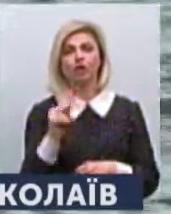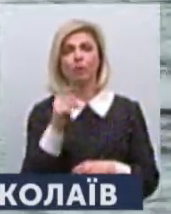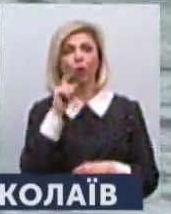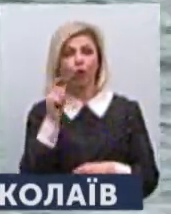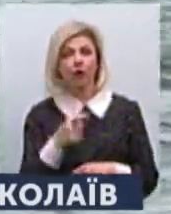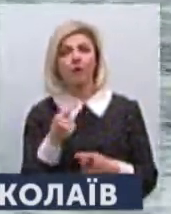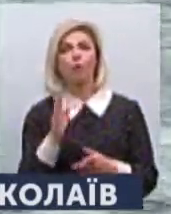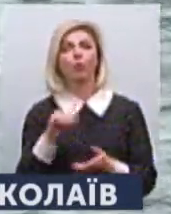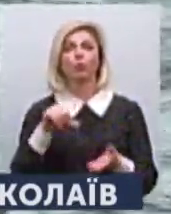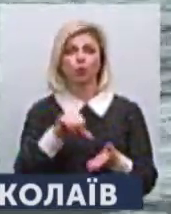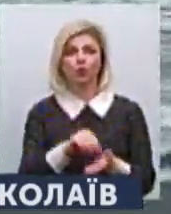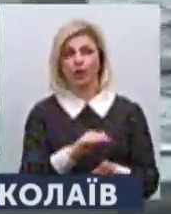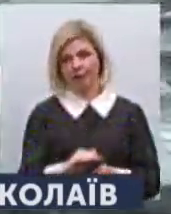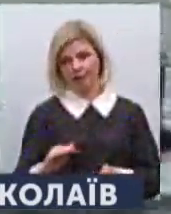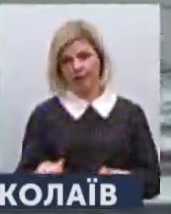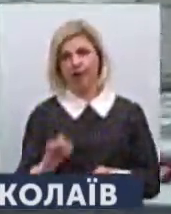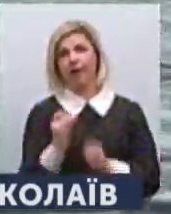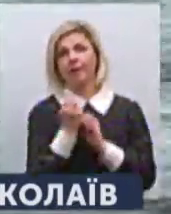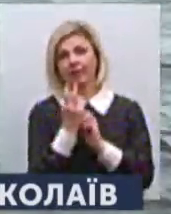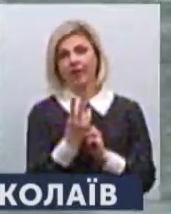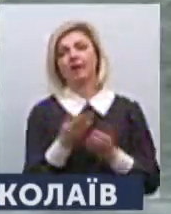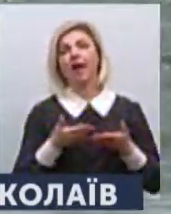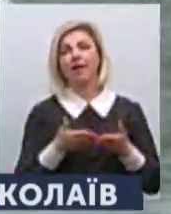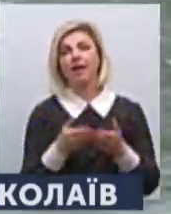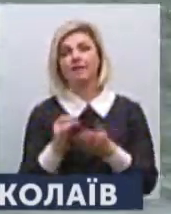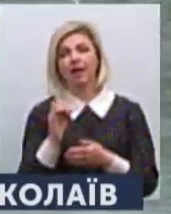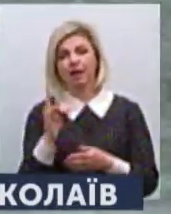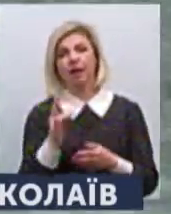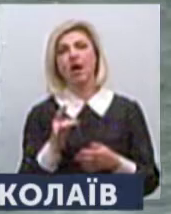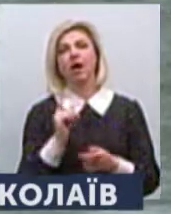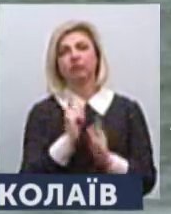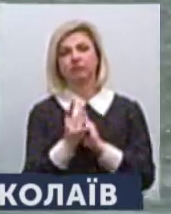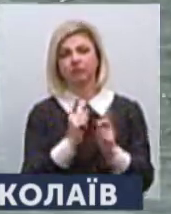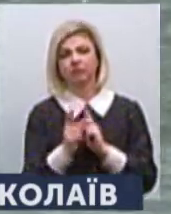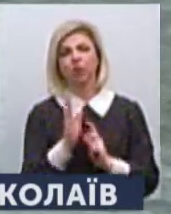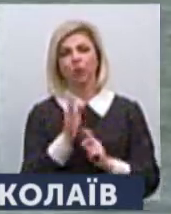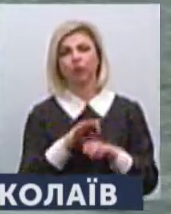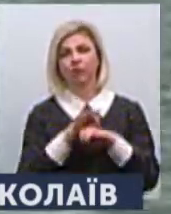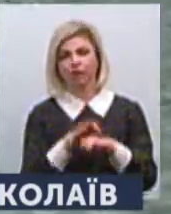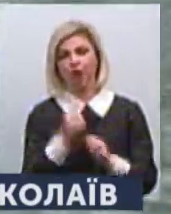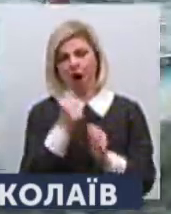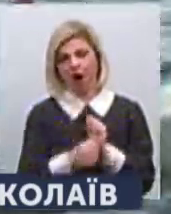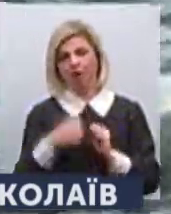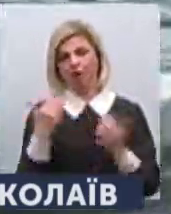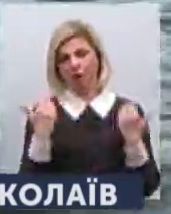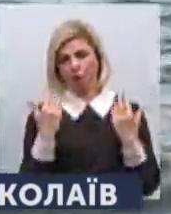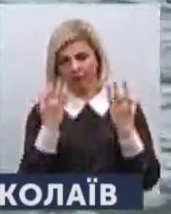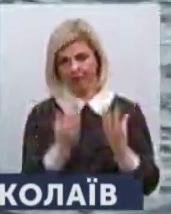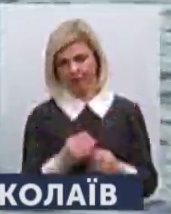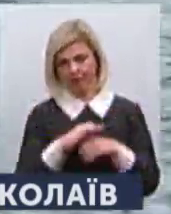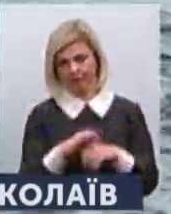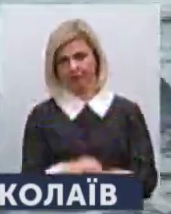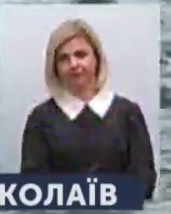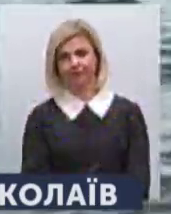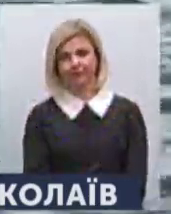де братимуть участь діти, та 12 крейсерських гонок. Від червня змагання відбуватимуться щовихідних. Катерина Балєєва, Валентина